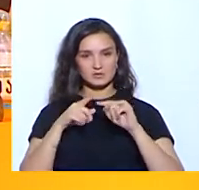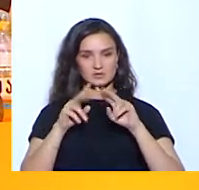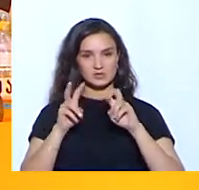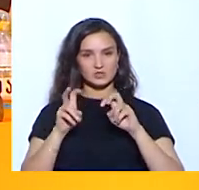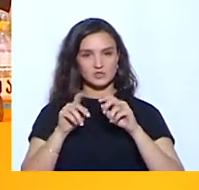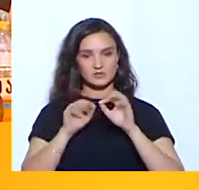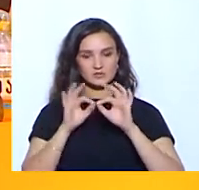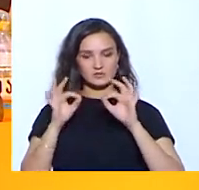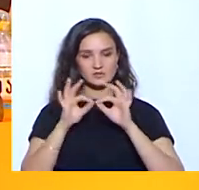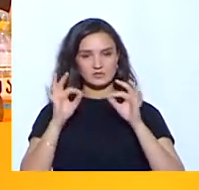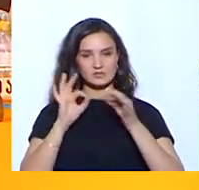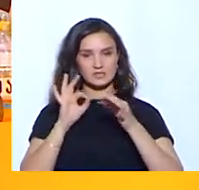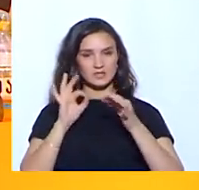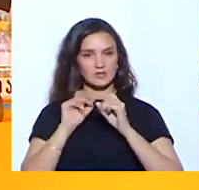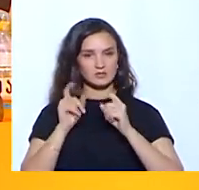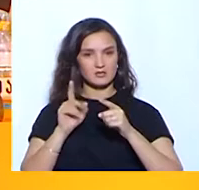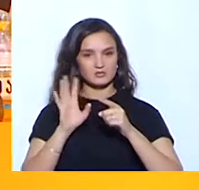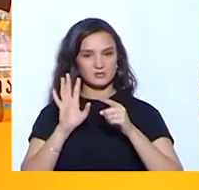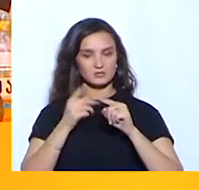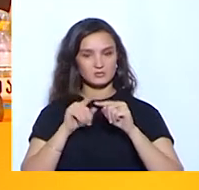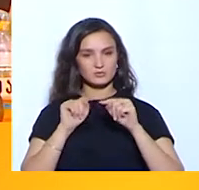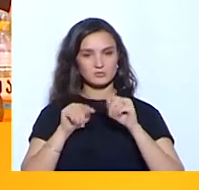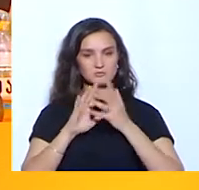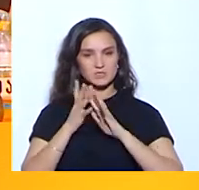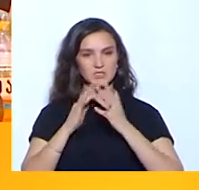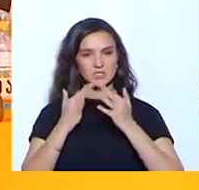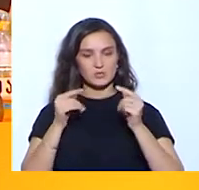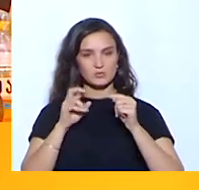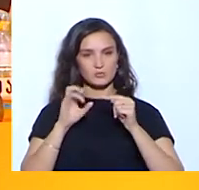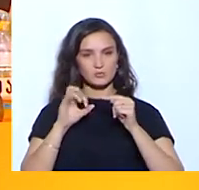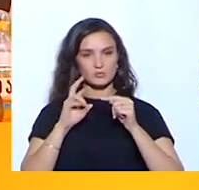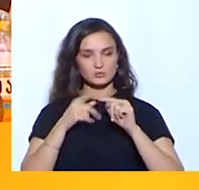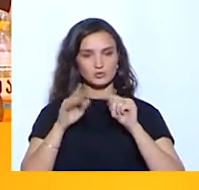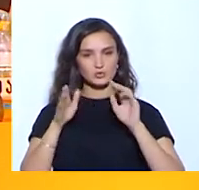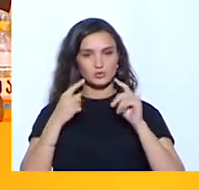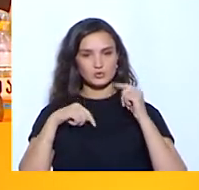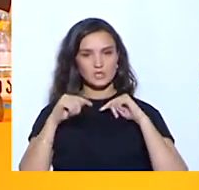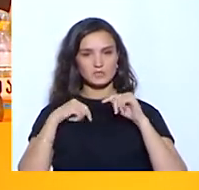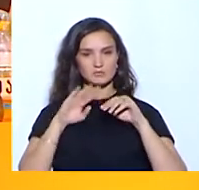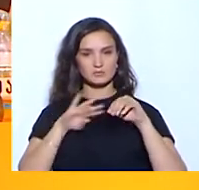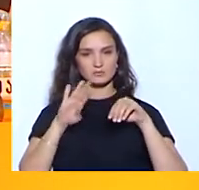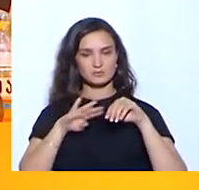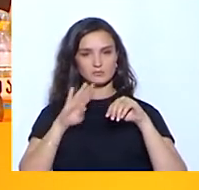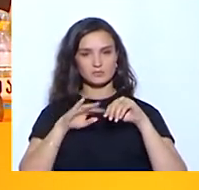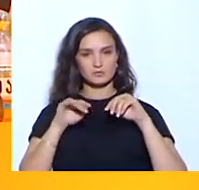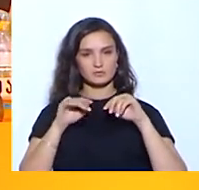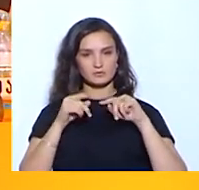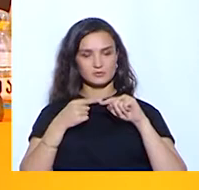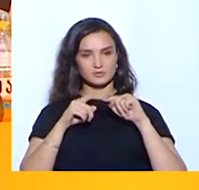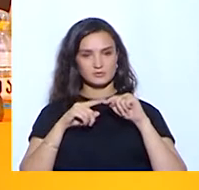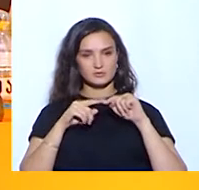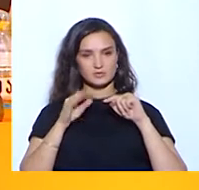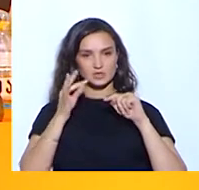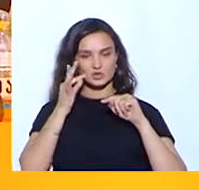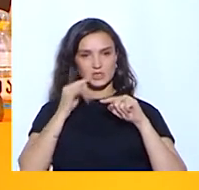მაქვს ლიგნინები, ეს არის მცენარეული ბოჭკოს ძალიან კარგი სახეობა, რომელიც ცოცხის ფუნქციას ასრულებს ქოლესტერინის შემთხვევაში და